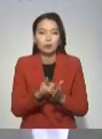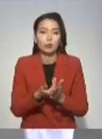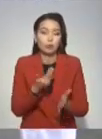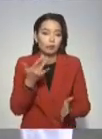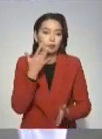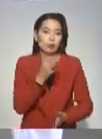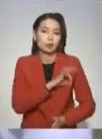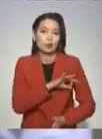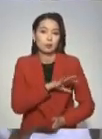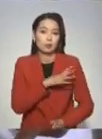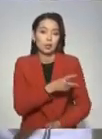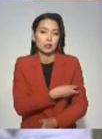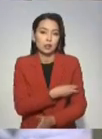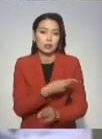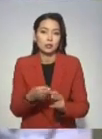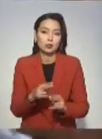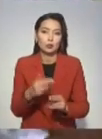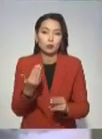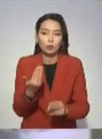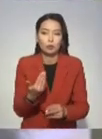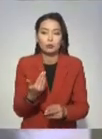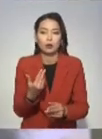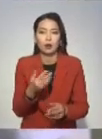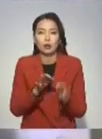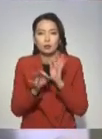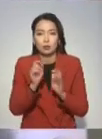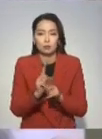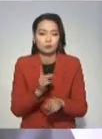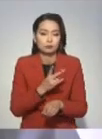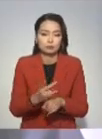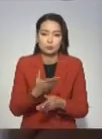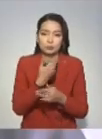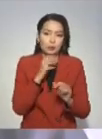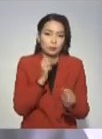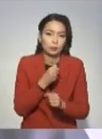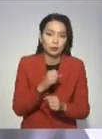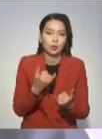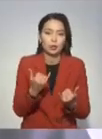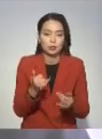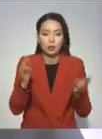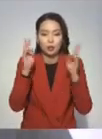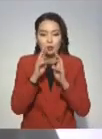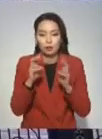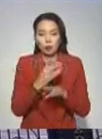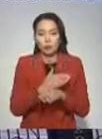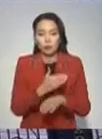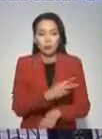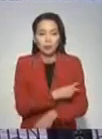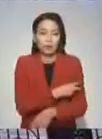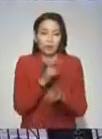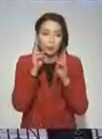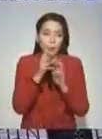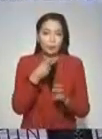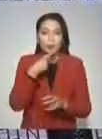болған. Дәрігерлер дәл сол сұйық дәріден зауал келу мүмкін емес деп отыр. Оны енді сараптама нәтижесі анықтайды. Полиция сотқа